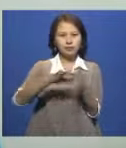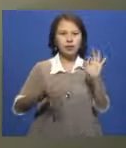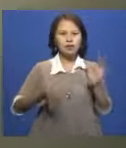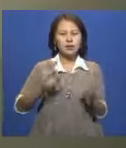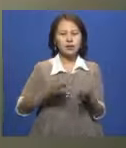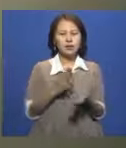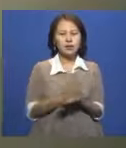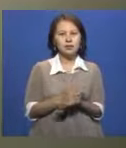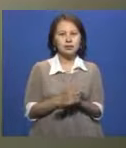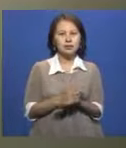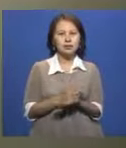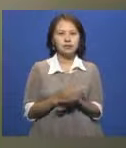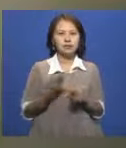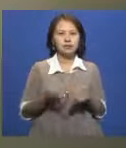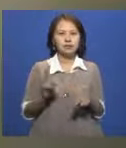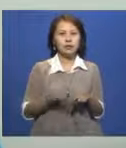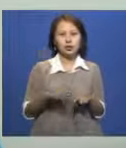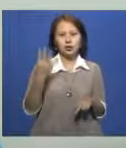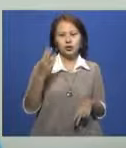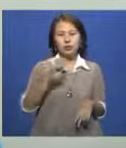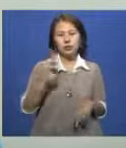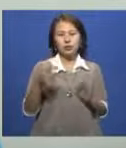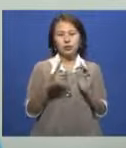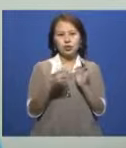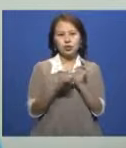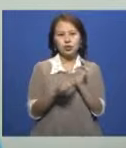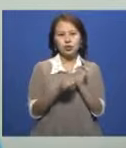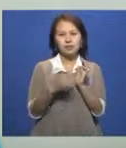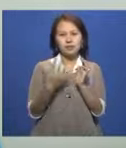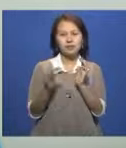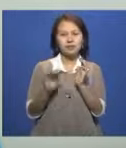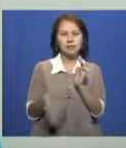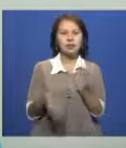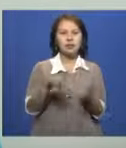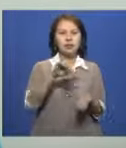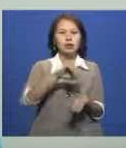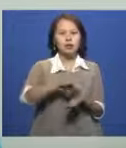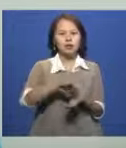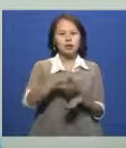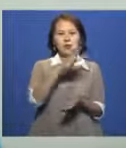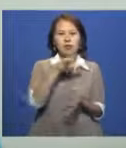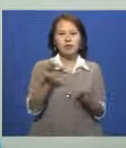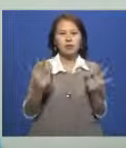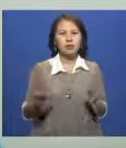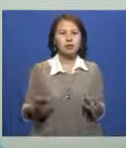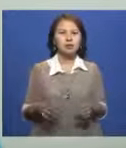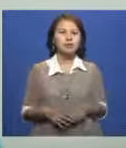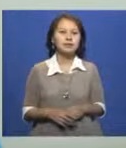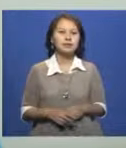бар. Сондықтан да осы 4 миллион 165 мың кандидаттар өздері уақытында пайдаланып,